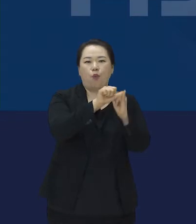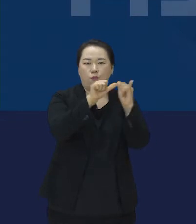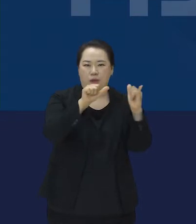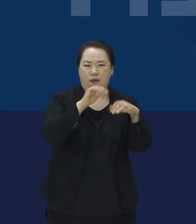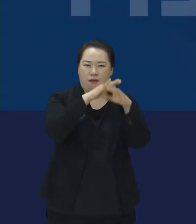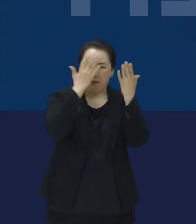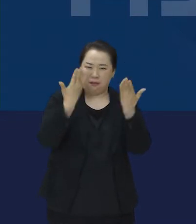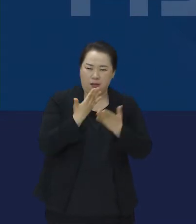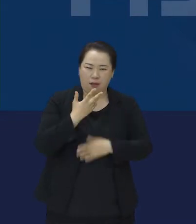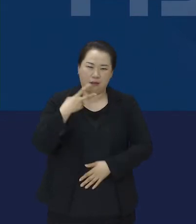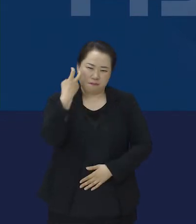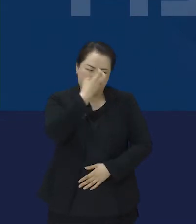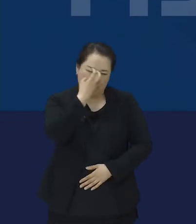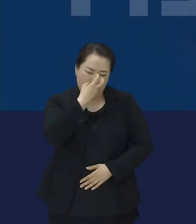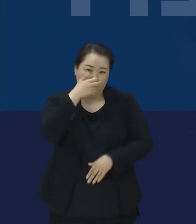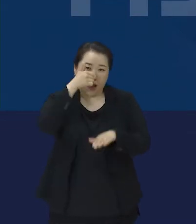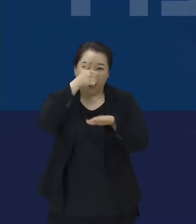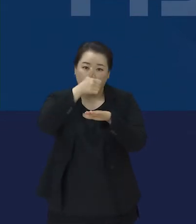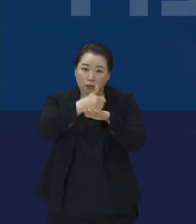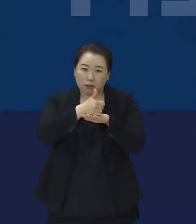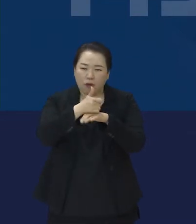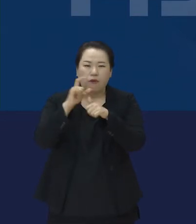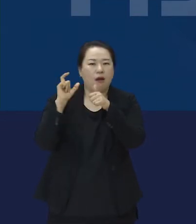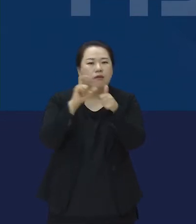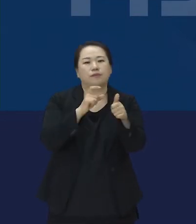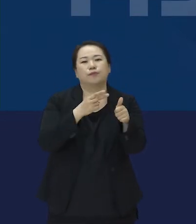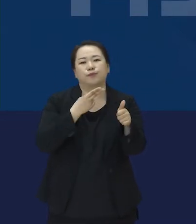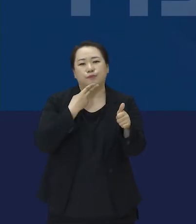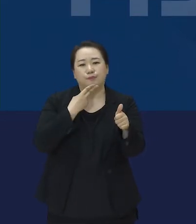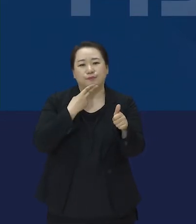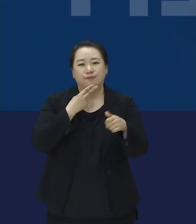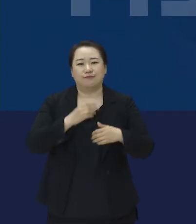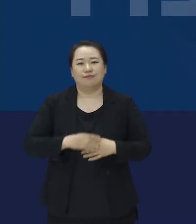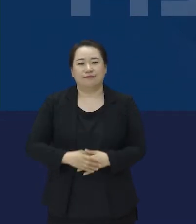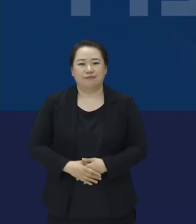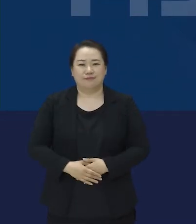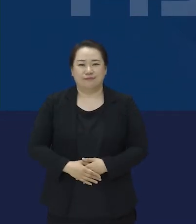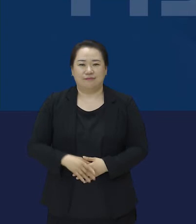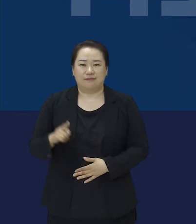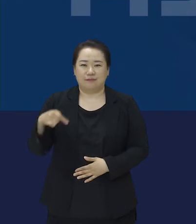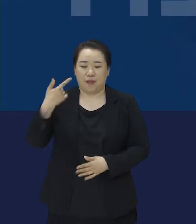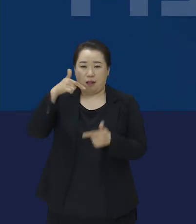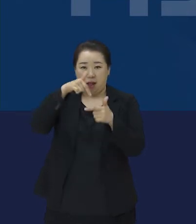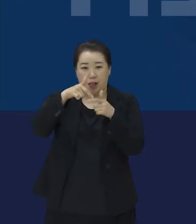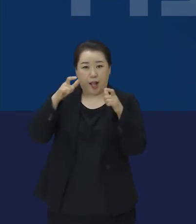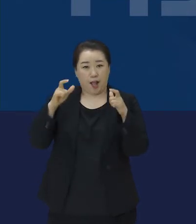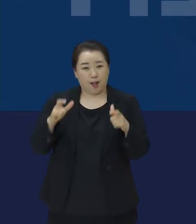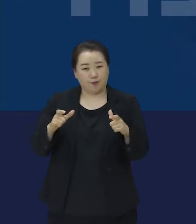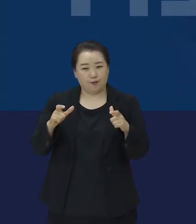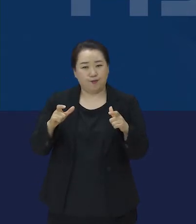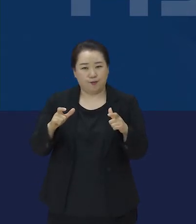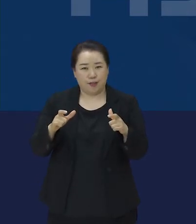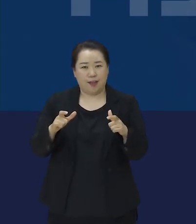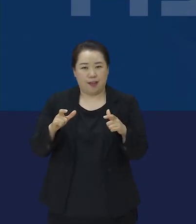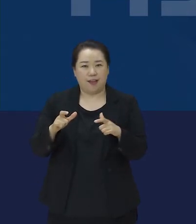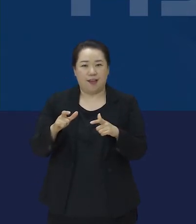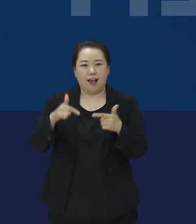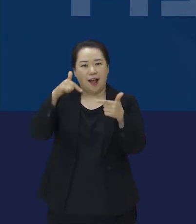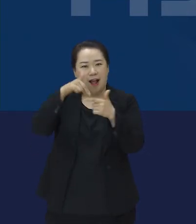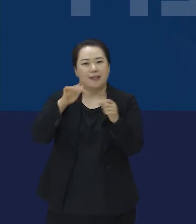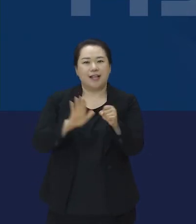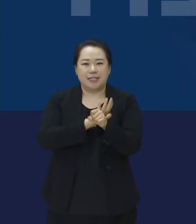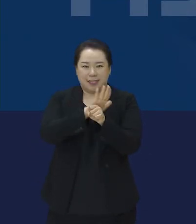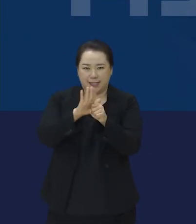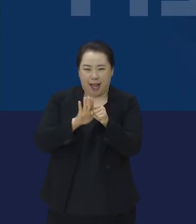전원이 음성으로 밝혀졌음을 말씀드립니다. 다음은 우리 강남구가 펼치고 있는